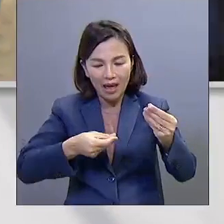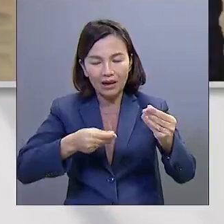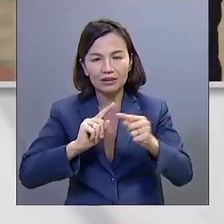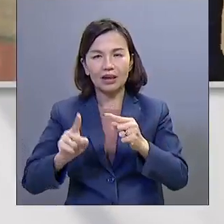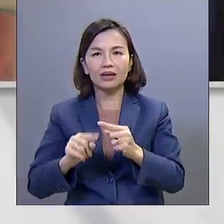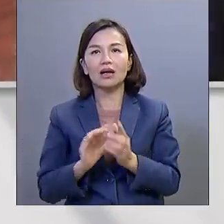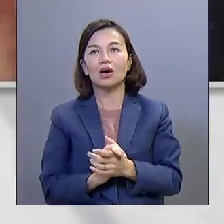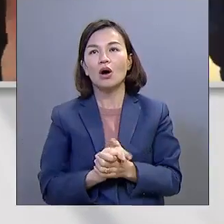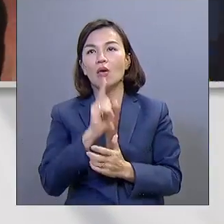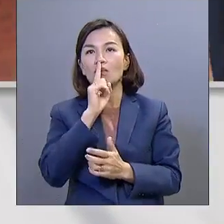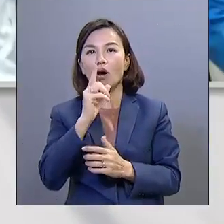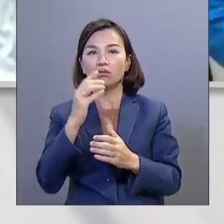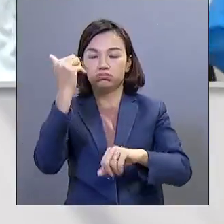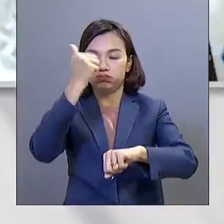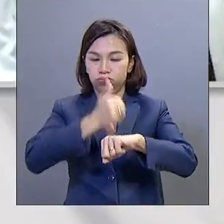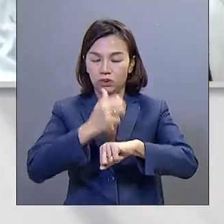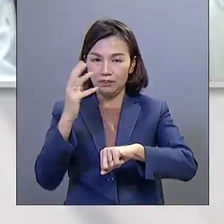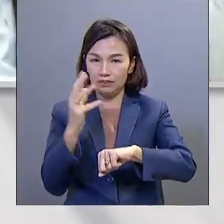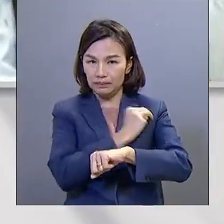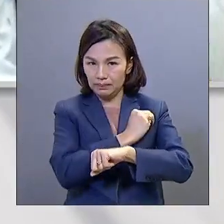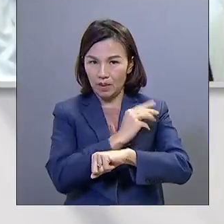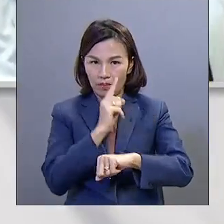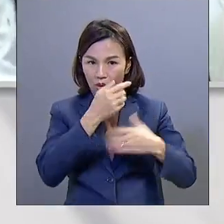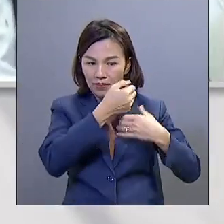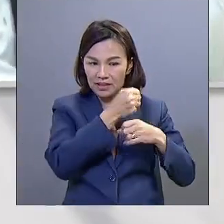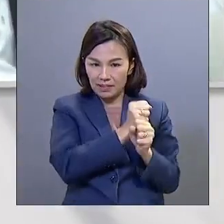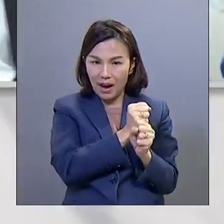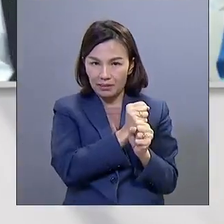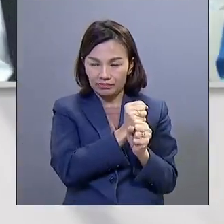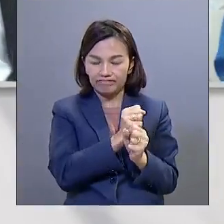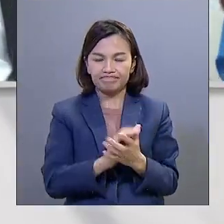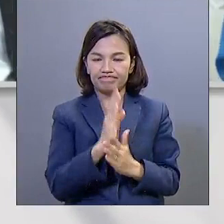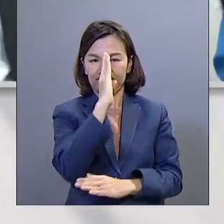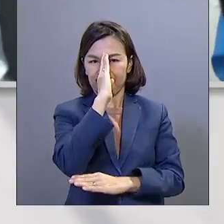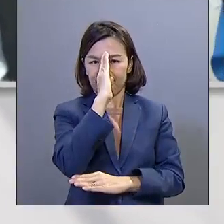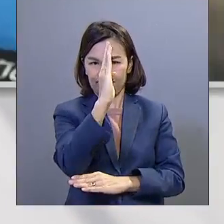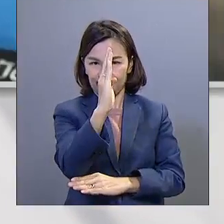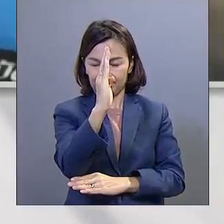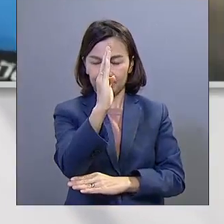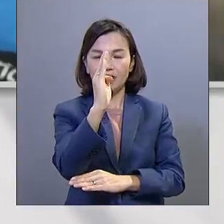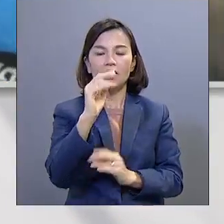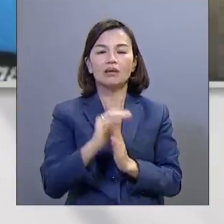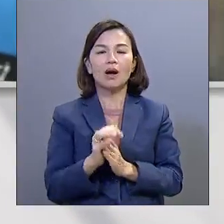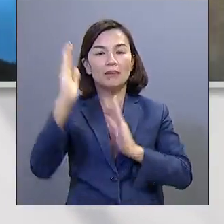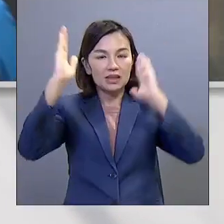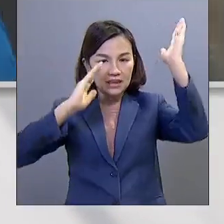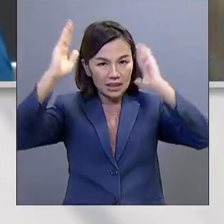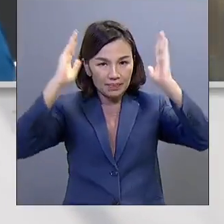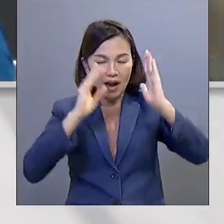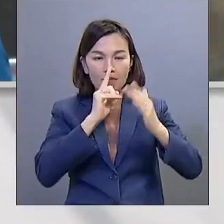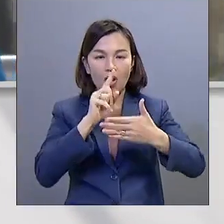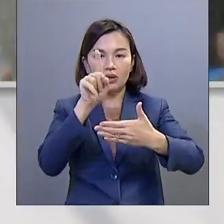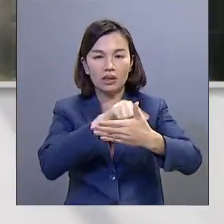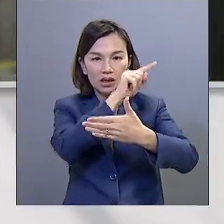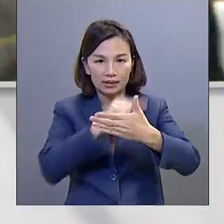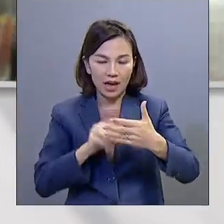ะแกนนำพรรคก็ยืนยันด้วยเขาว่าประชาธิปัตย์จะยึดมั่นในประชาธิปไตยพร้อมยอมรับว่าหลังการเลือกตั้งพ